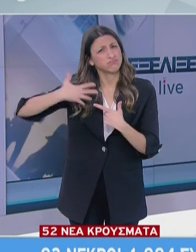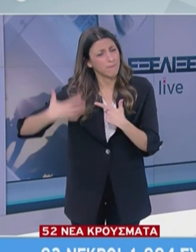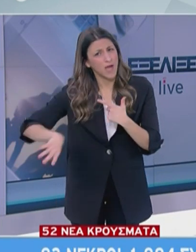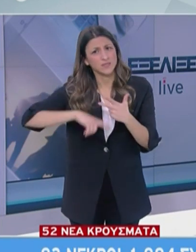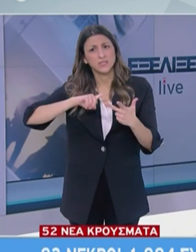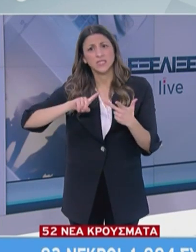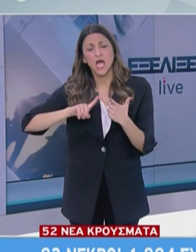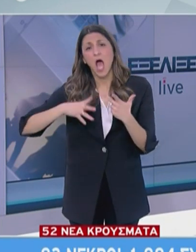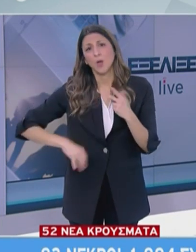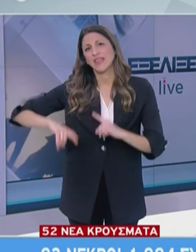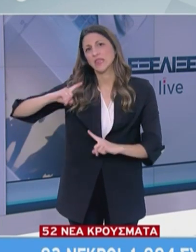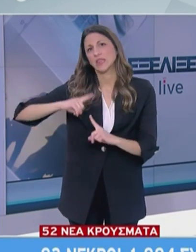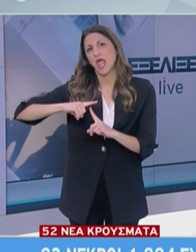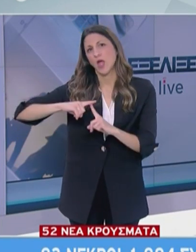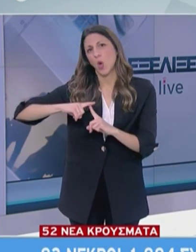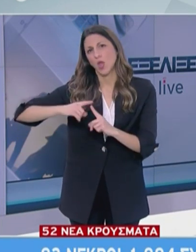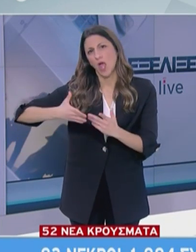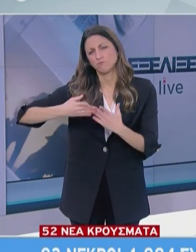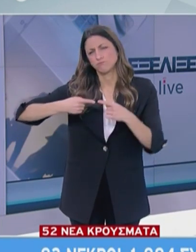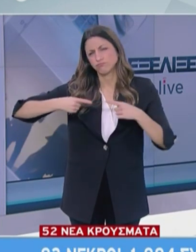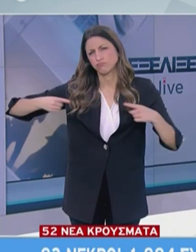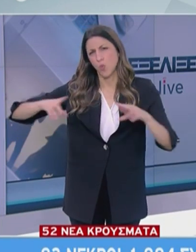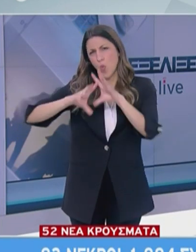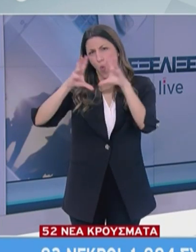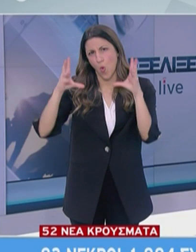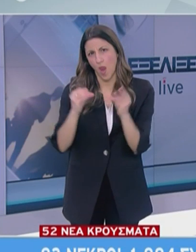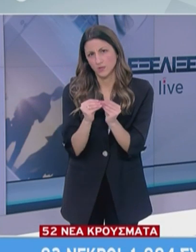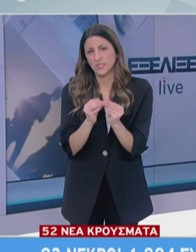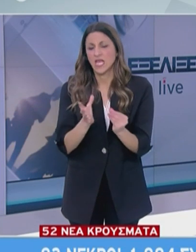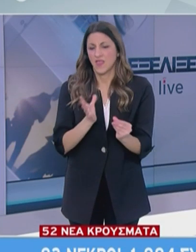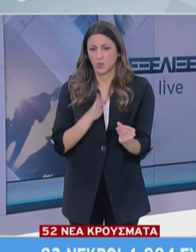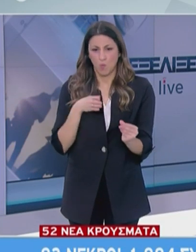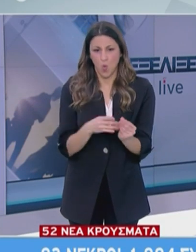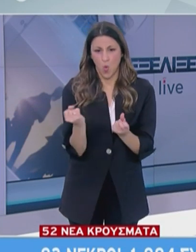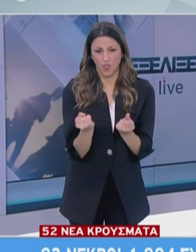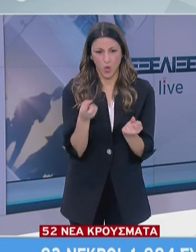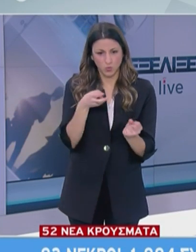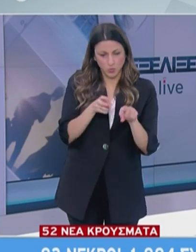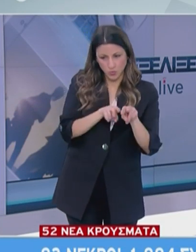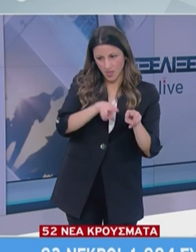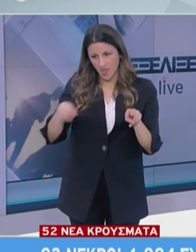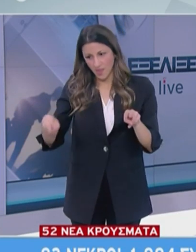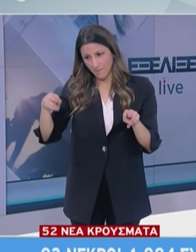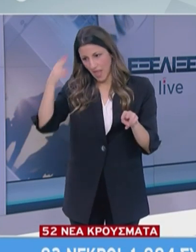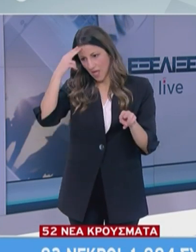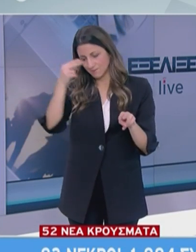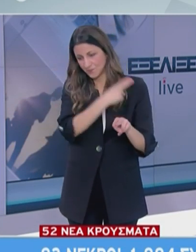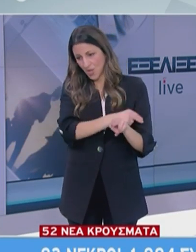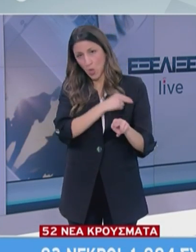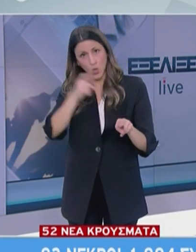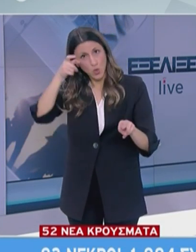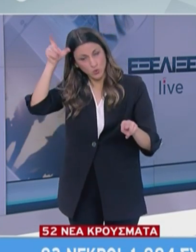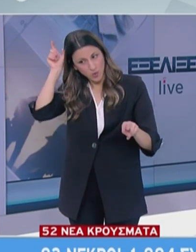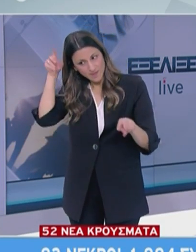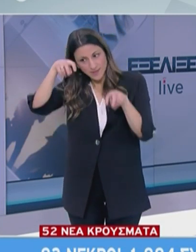αυτών και τον τεχνολογικό εξοπλισμό που θα συνοδεύει τους οδηγούς και τους νοσηλευτές, προκειμένου να κάνουν αυτή την σημαντική ενέργεια.